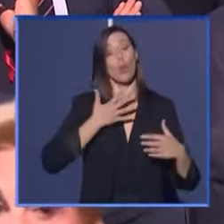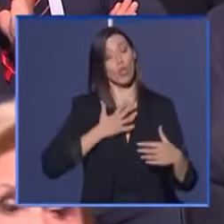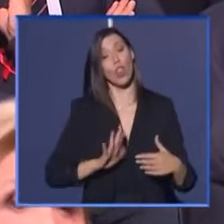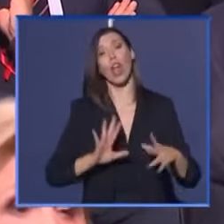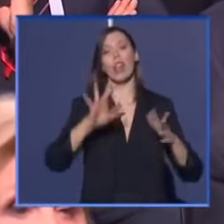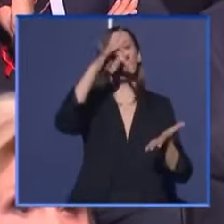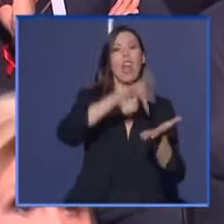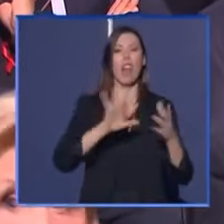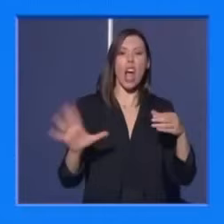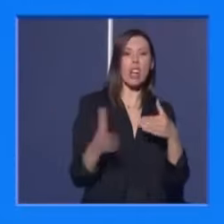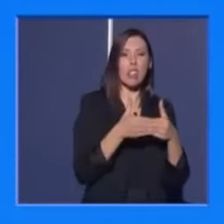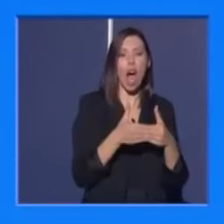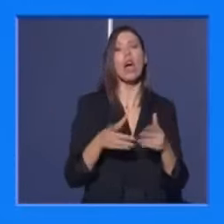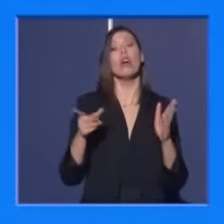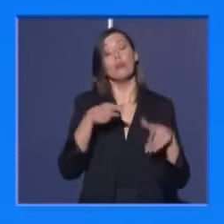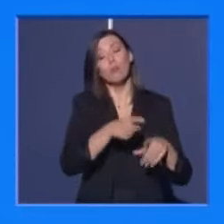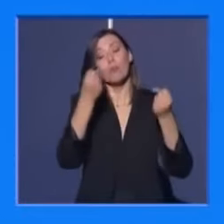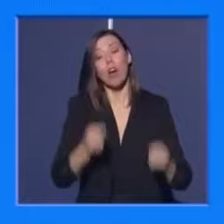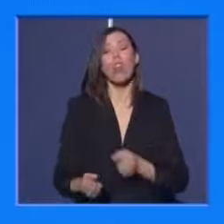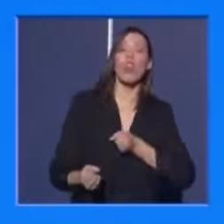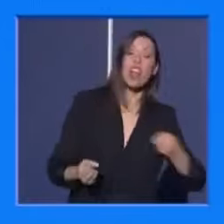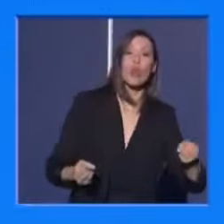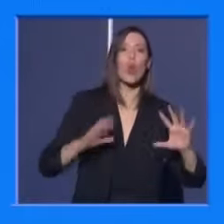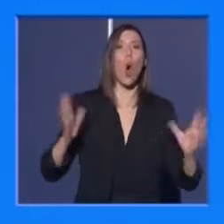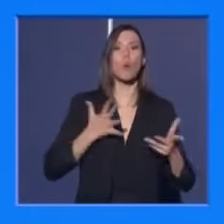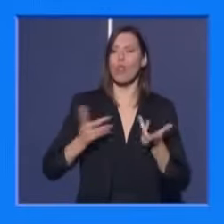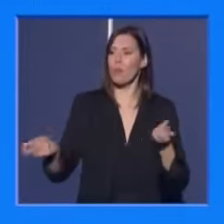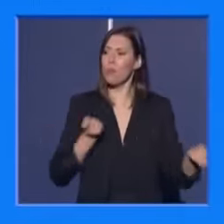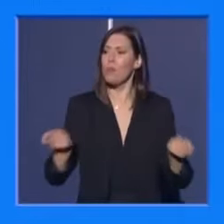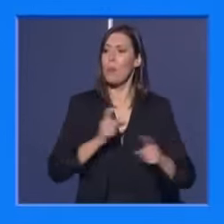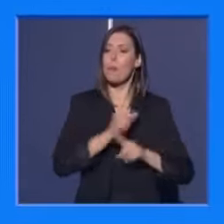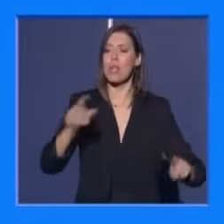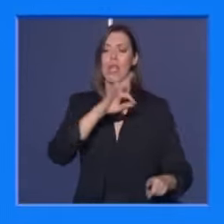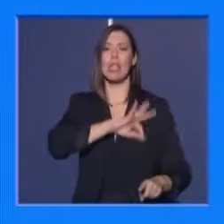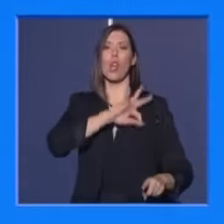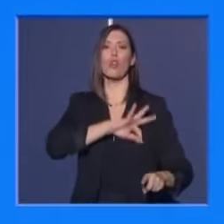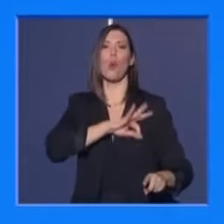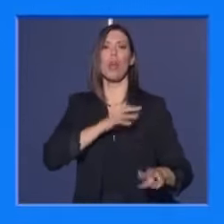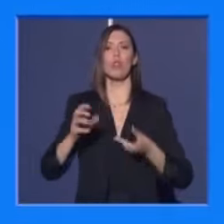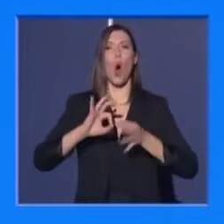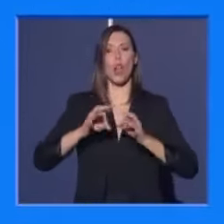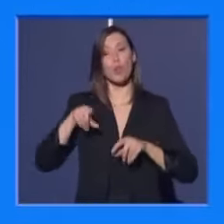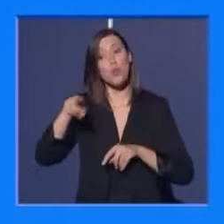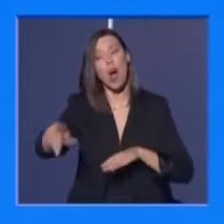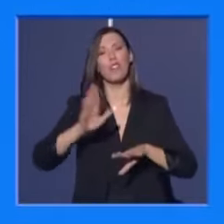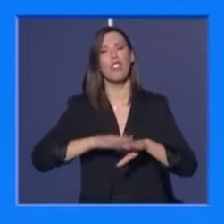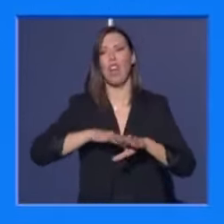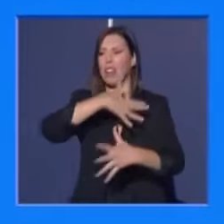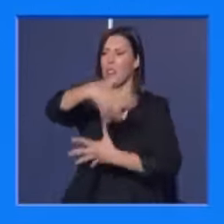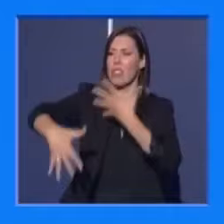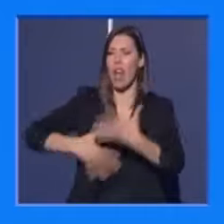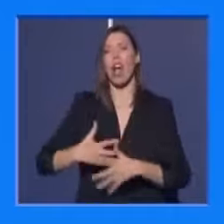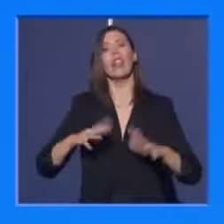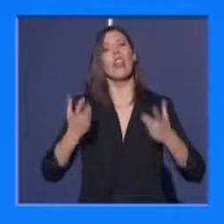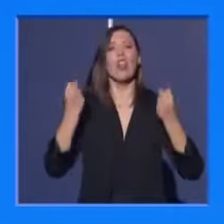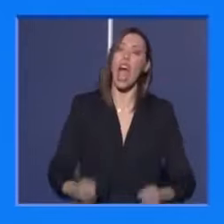επαναπατρίσει, είναι ακροδεξιός. Όποιος θέλει να ελέγξει τις ΜΚΟ που ευθύνονται για τα έσχη της Μόριας, είναι, λέει, ακροδεξιός.